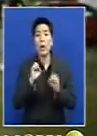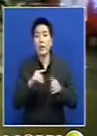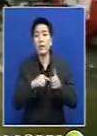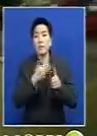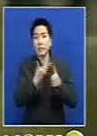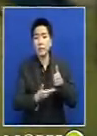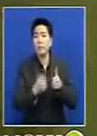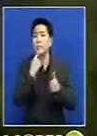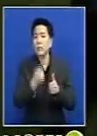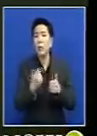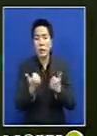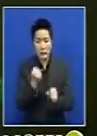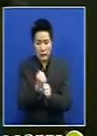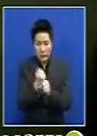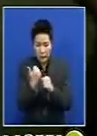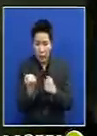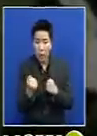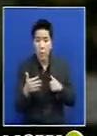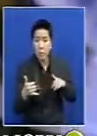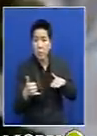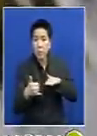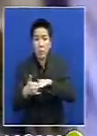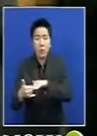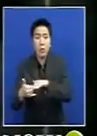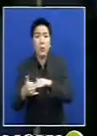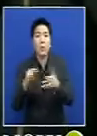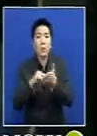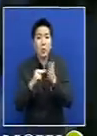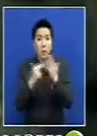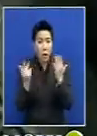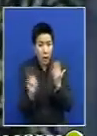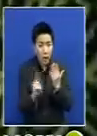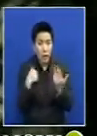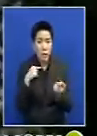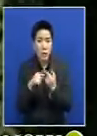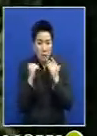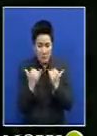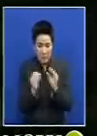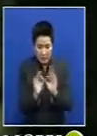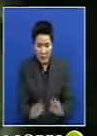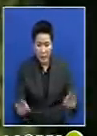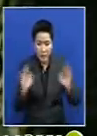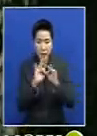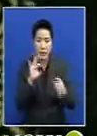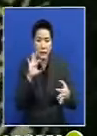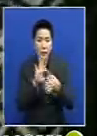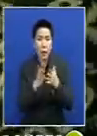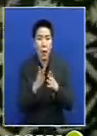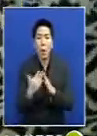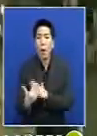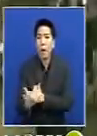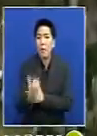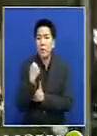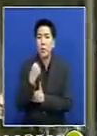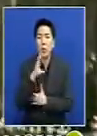ติเขาเห็นว่าปฏิบัติการโจมตีของผู้ก่อการร้ายที่เรียกว่าโลนวูฟคือโจทย์ใหญ่ที่สุดในมิติความมั่นคง